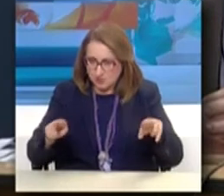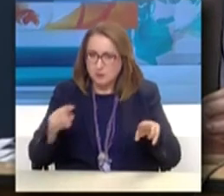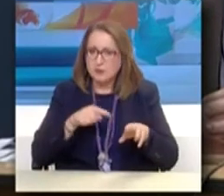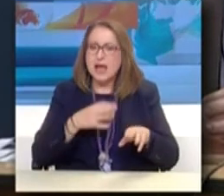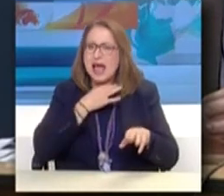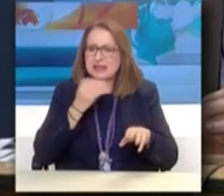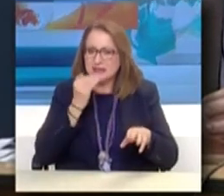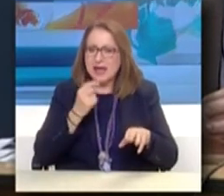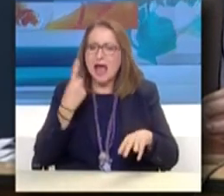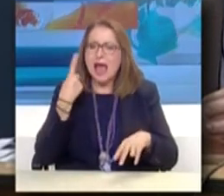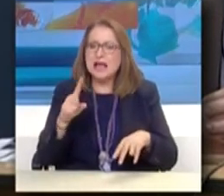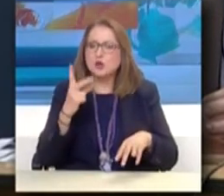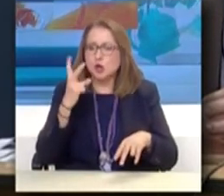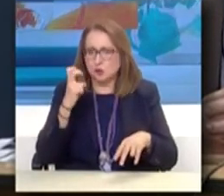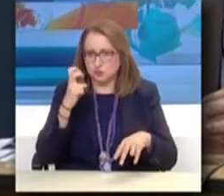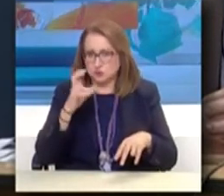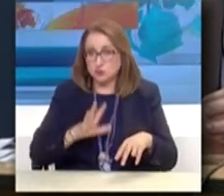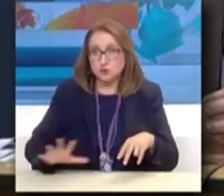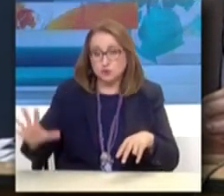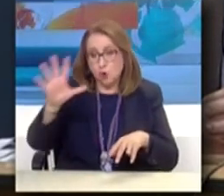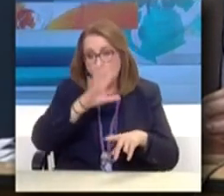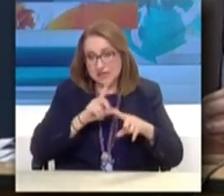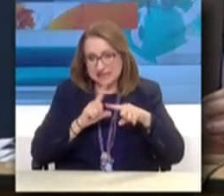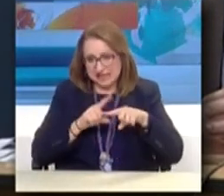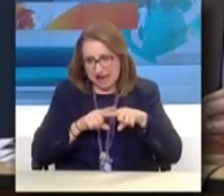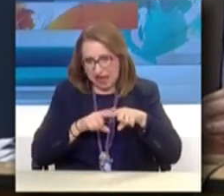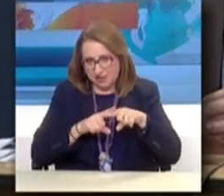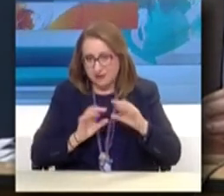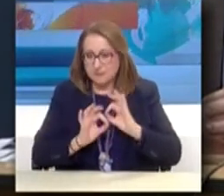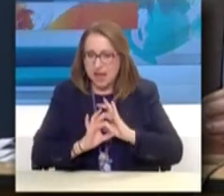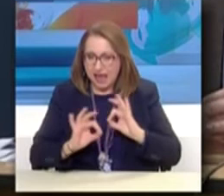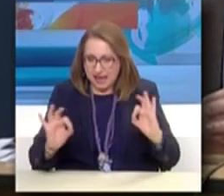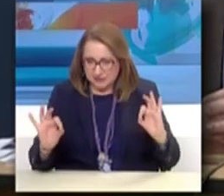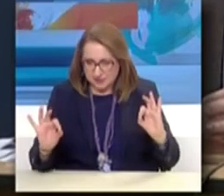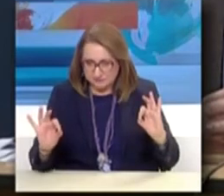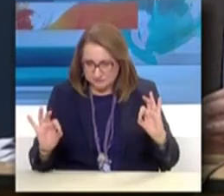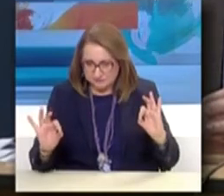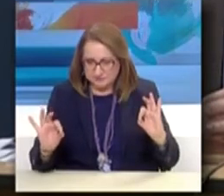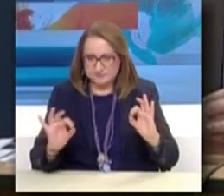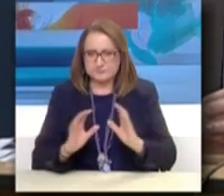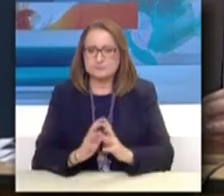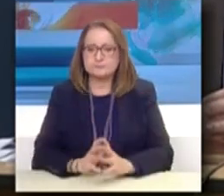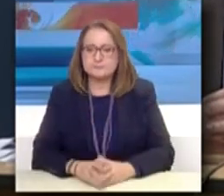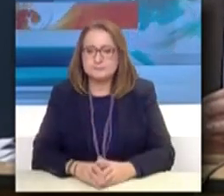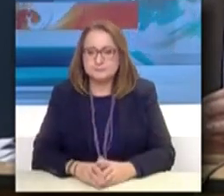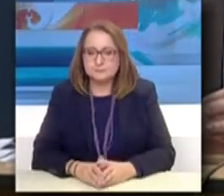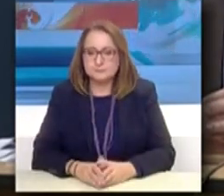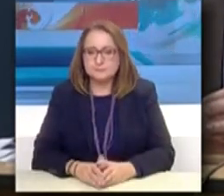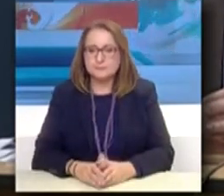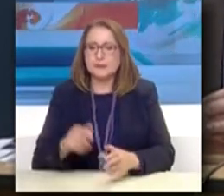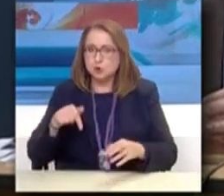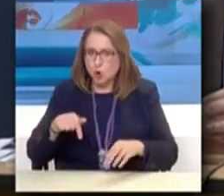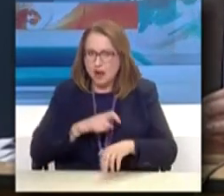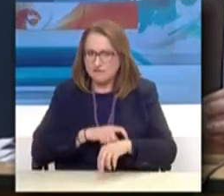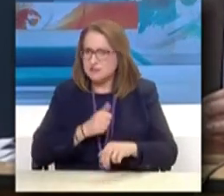θεραπείας 120 σε όλη τη χώρα προκειμένου να υποδεχθούν περιστατικά κορονοϊού. Τα περιστατικά που νοσηλεύονται στις μονάδες εντατικής θεραπείας είναι πολύ λιγότερα